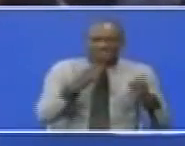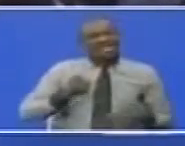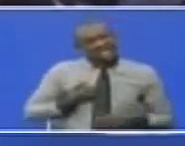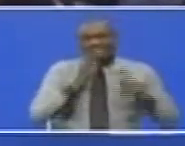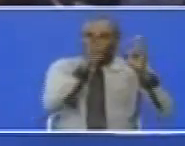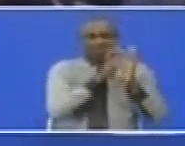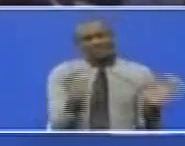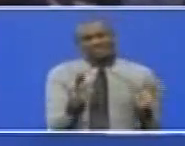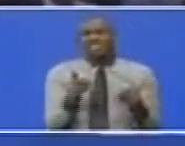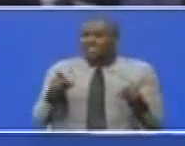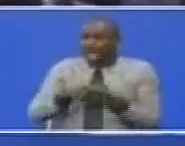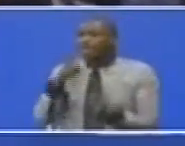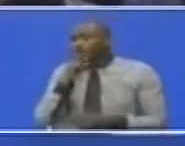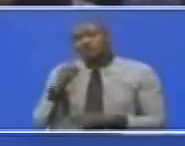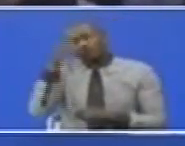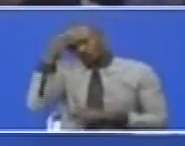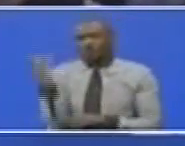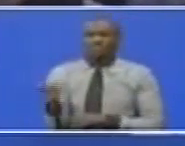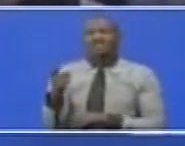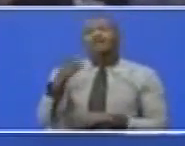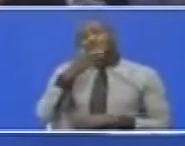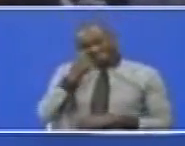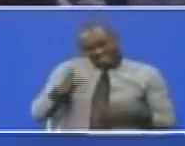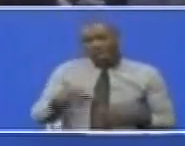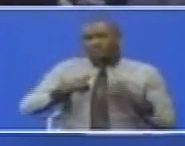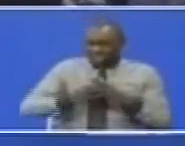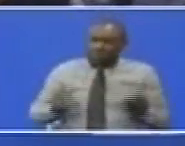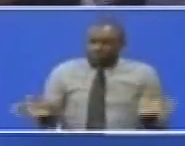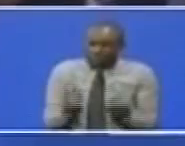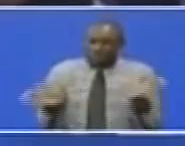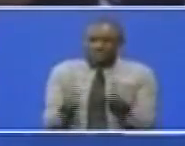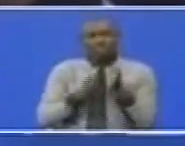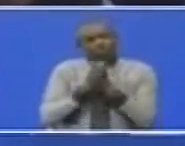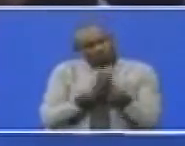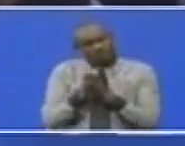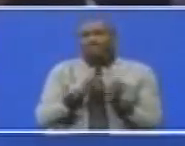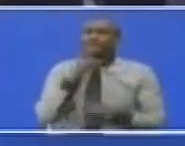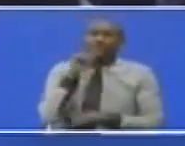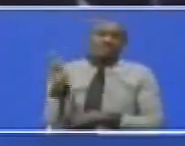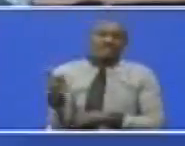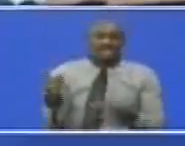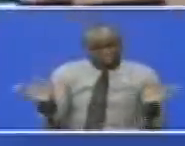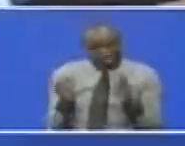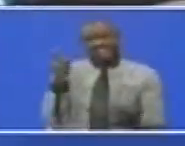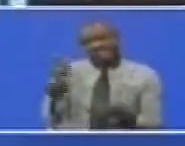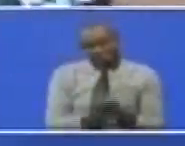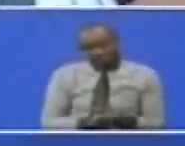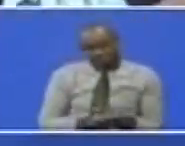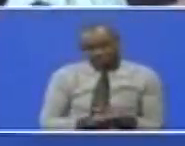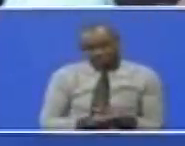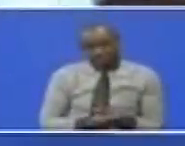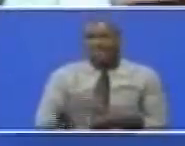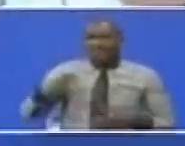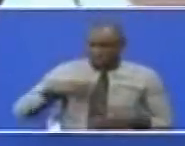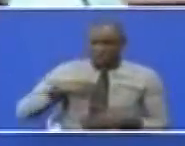Kwa hivyo hata boy sasa tuanze kuwa motivate, kwa sababu hataoni kama tu wasichana tu. Hali